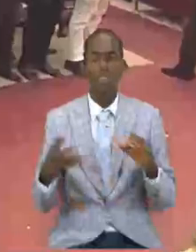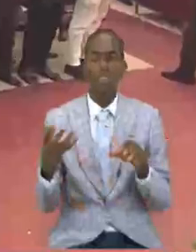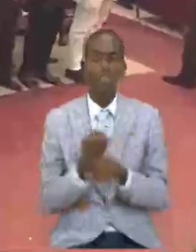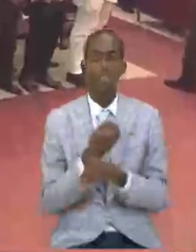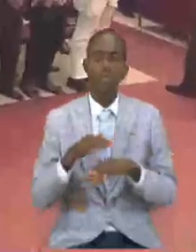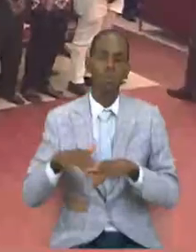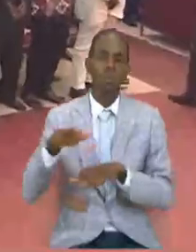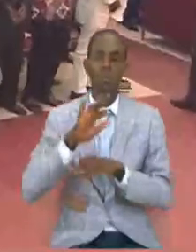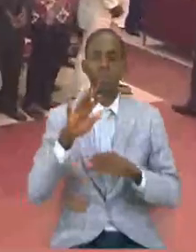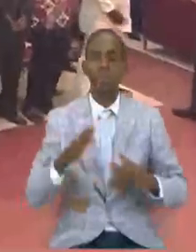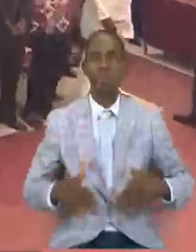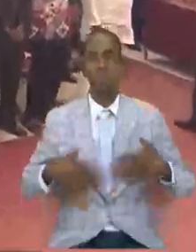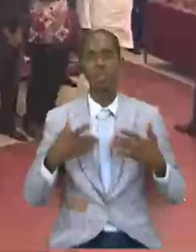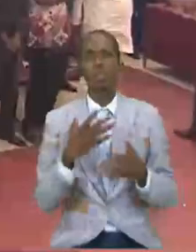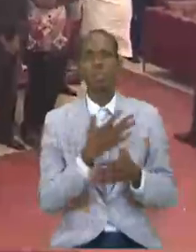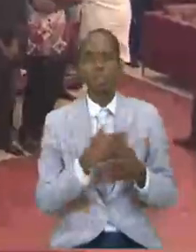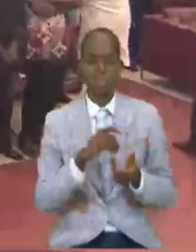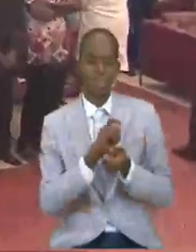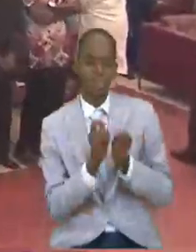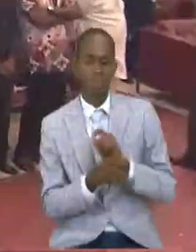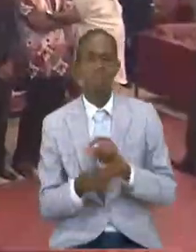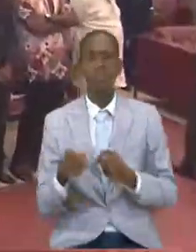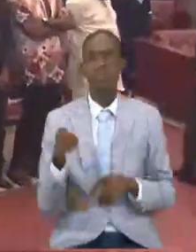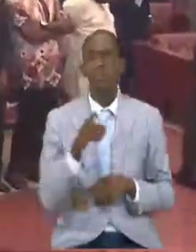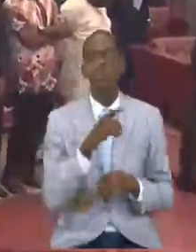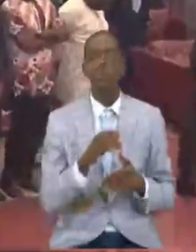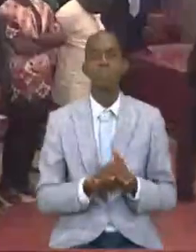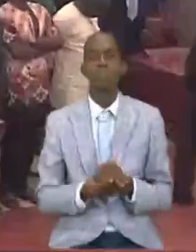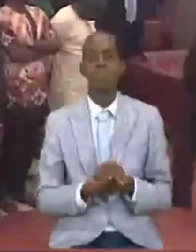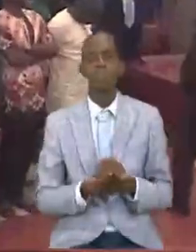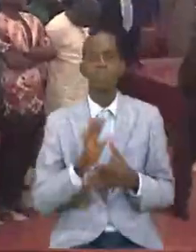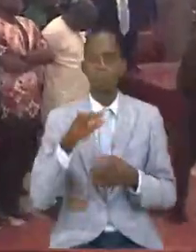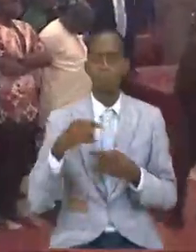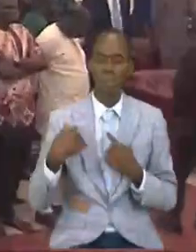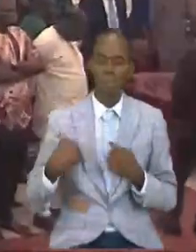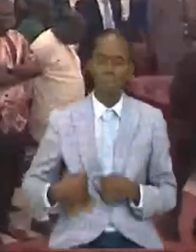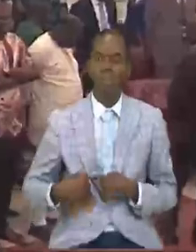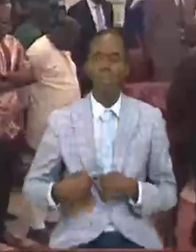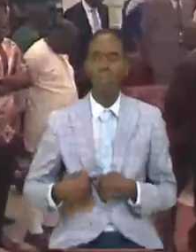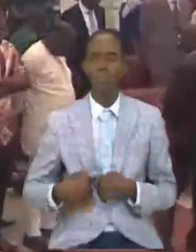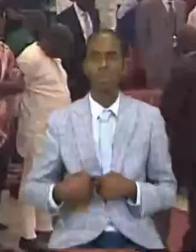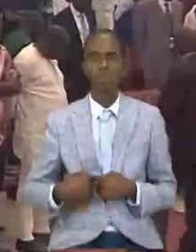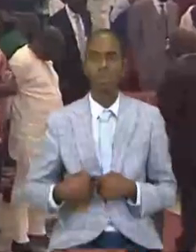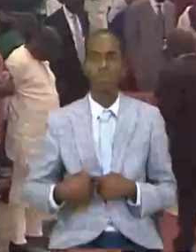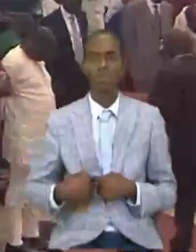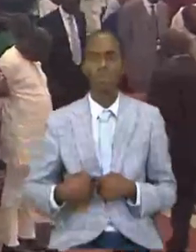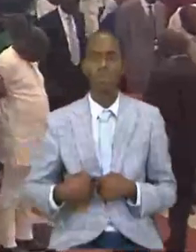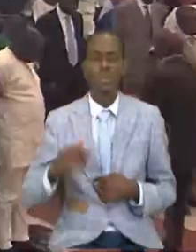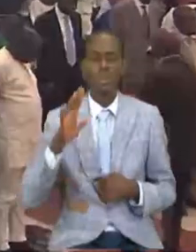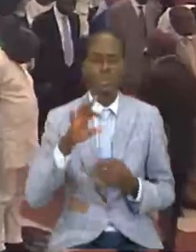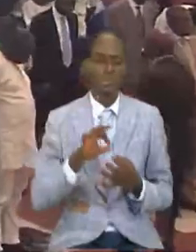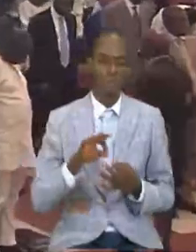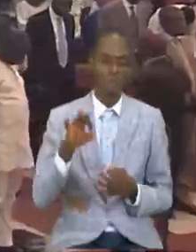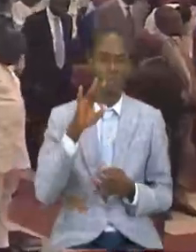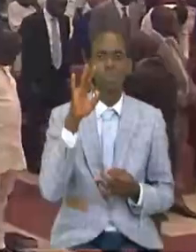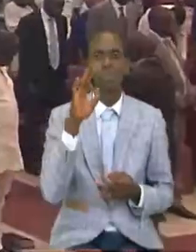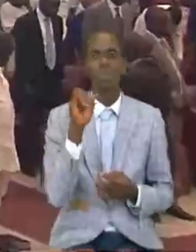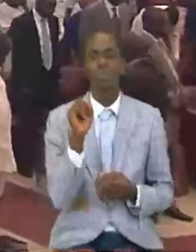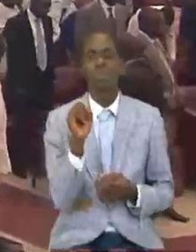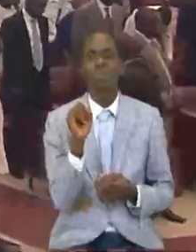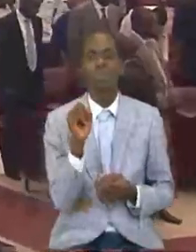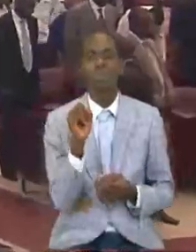Que la bonté de Dieu se répande dans votre vie et vous transforme. Qu'il transforme votre cœur,